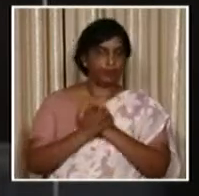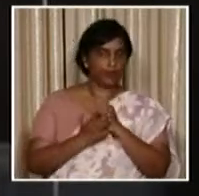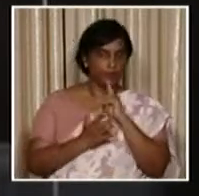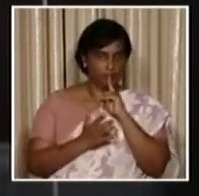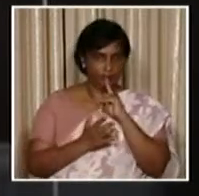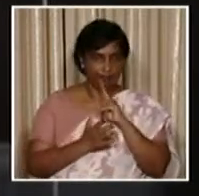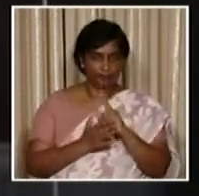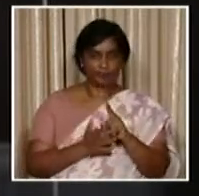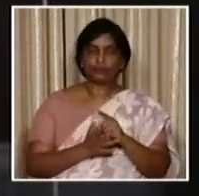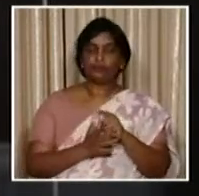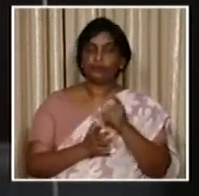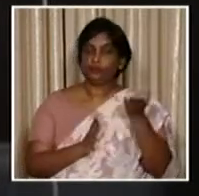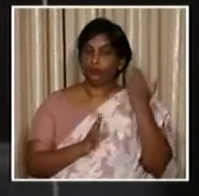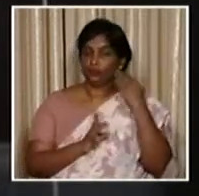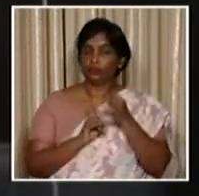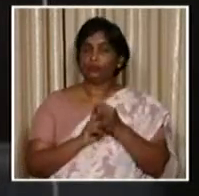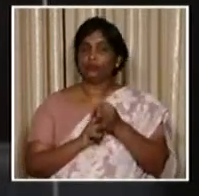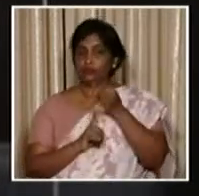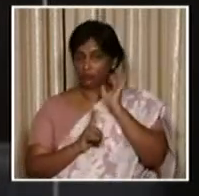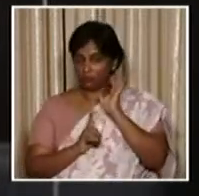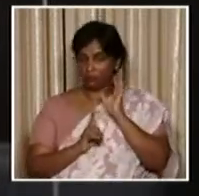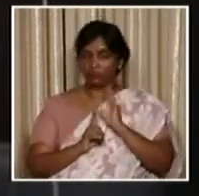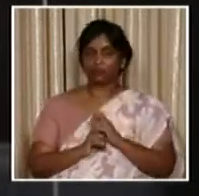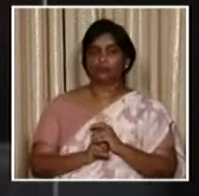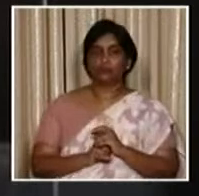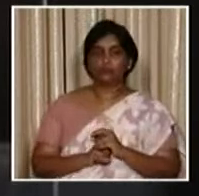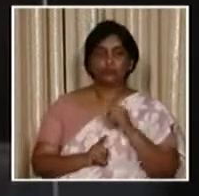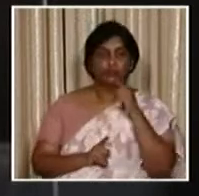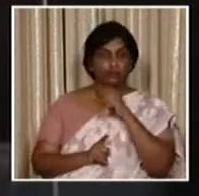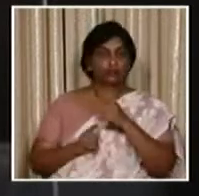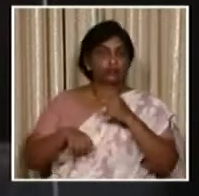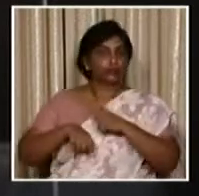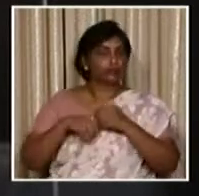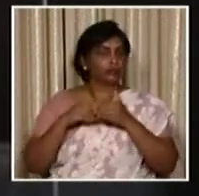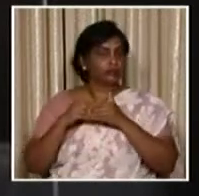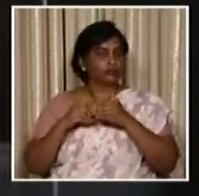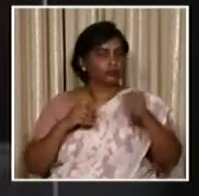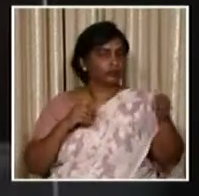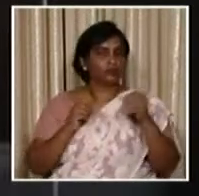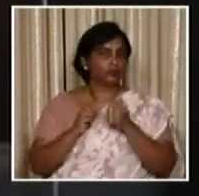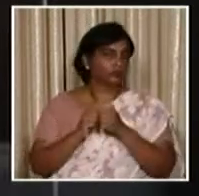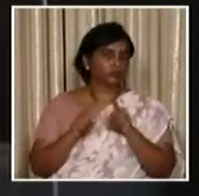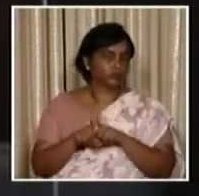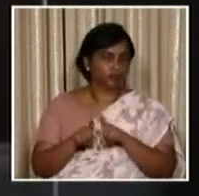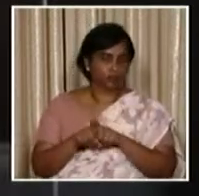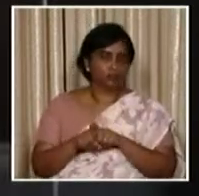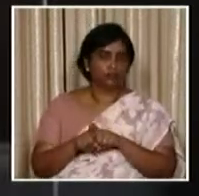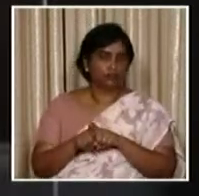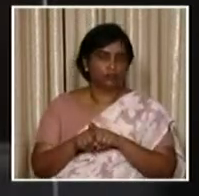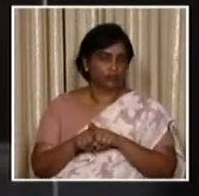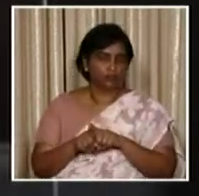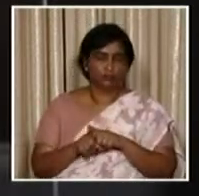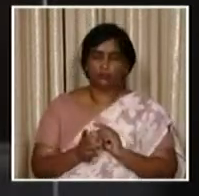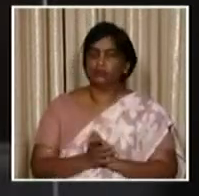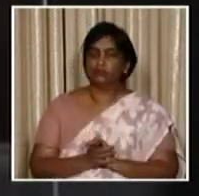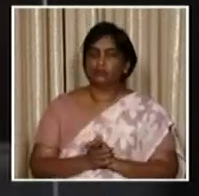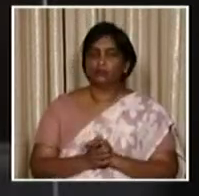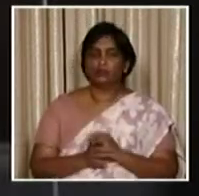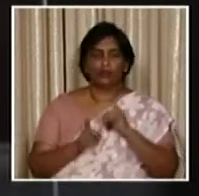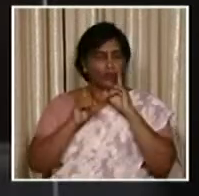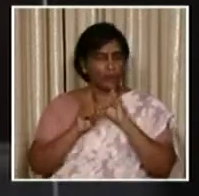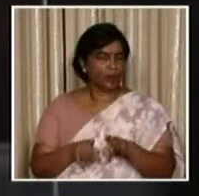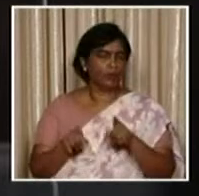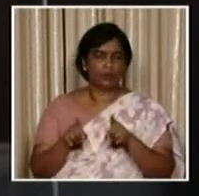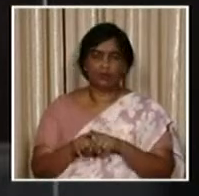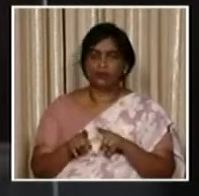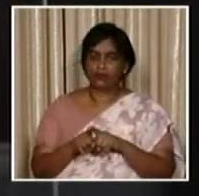wa, ewa kade hitabu janadipati me kala paricchede hasirima akare, hasiruna akare. Me akare